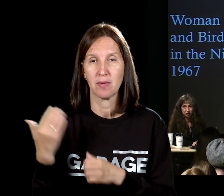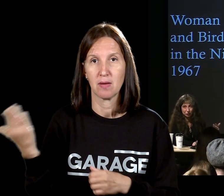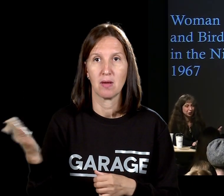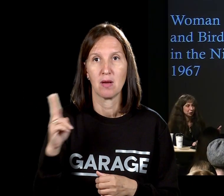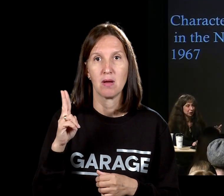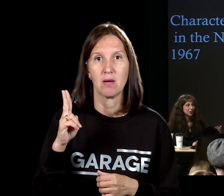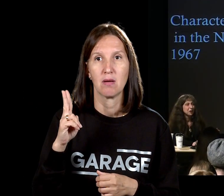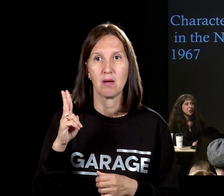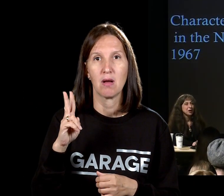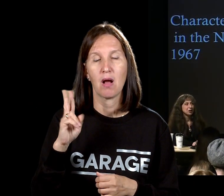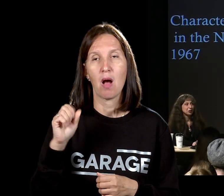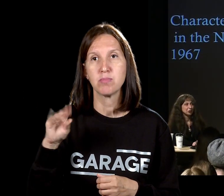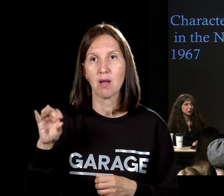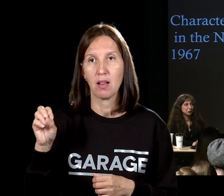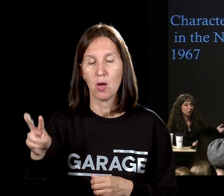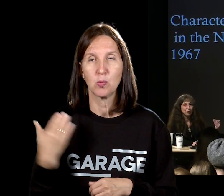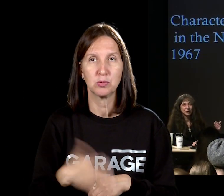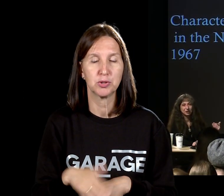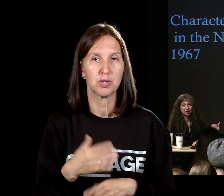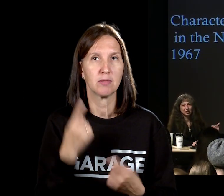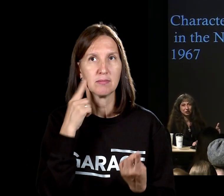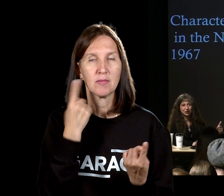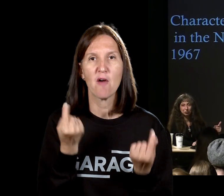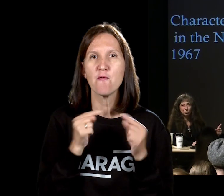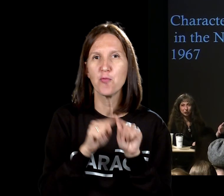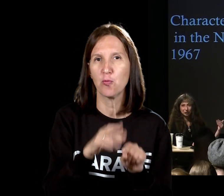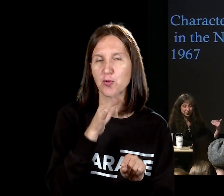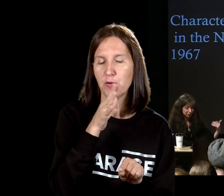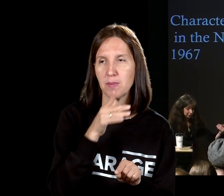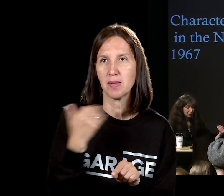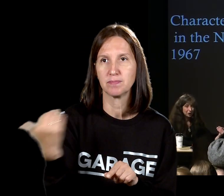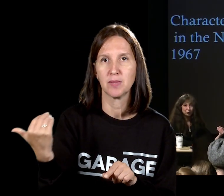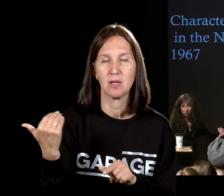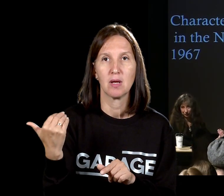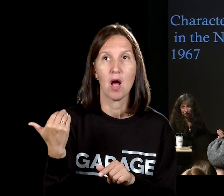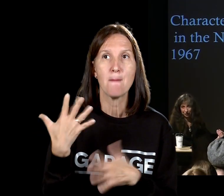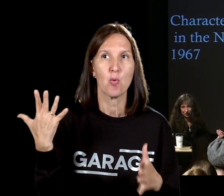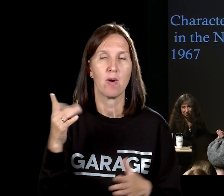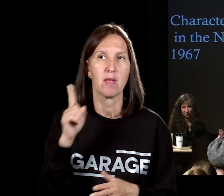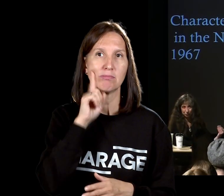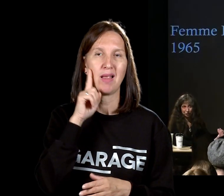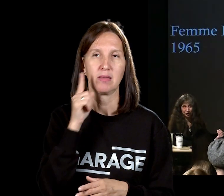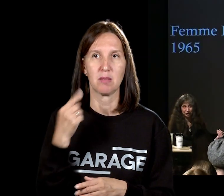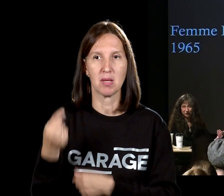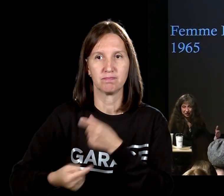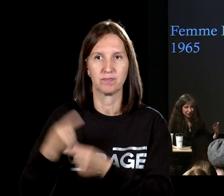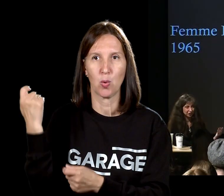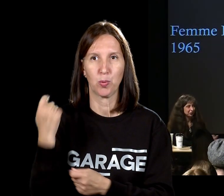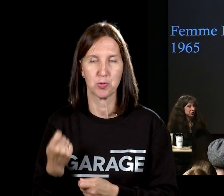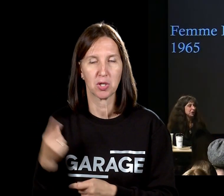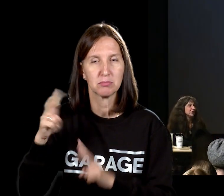то есть он идет абсолютно вровень со своими более юными современниками, да, более